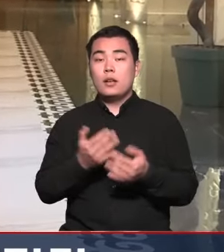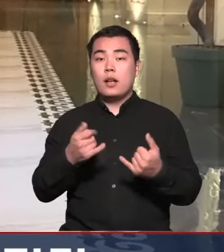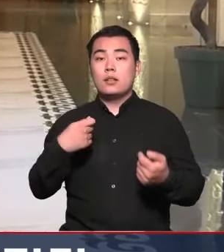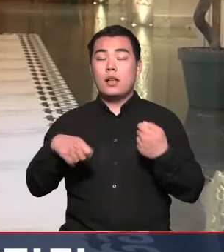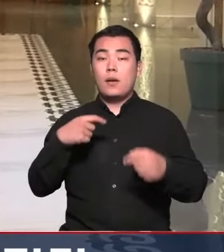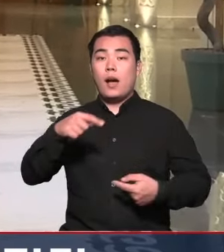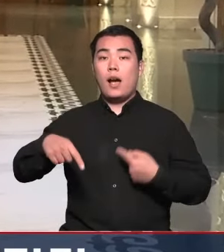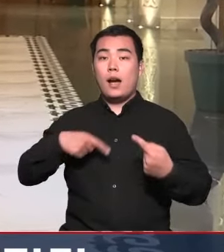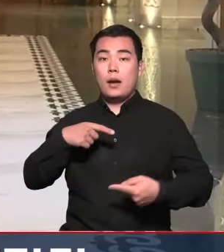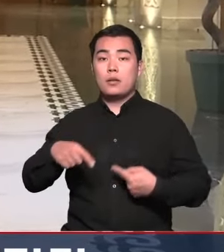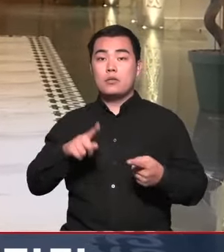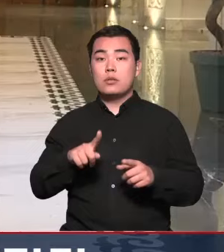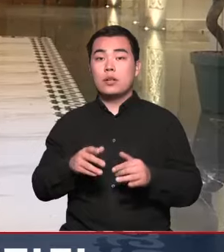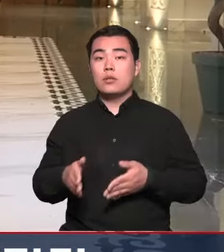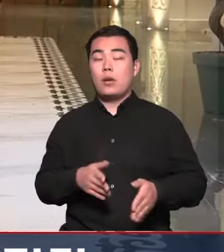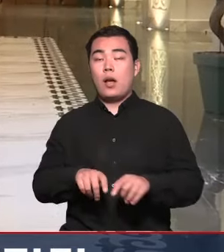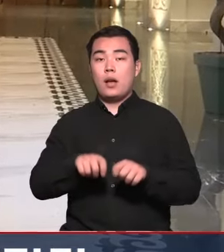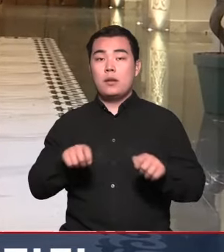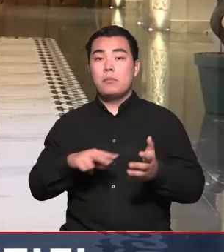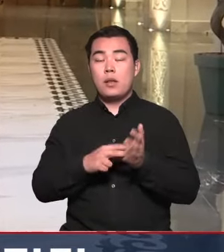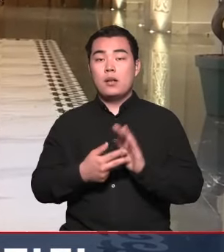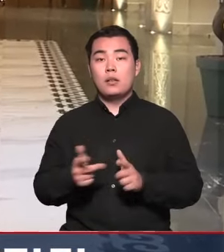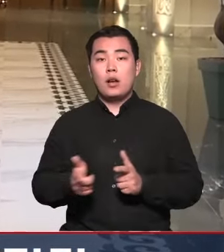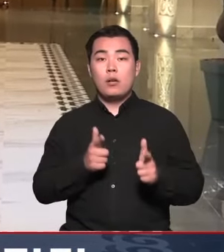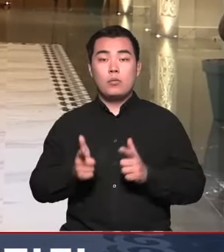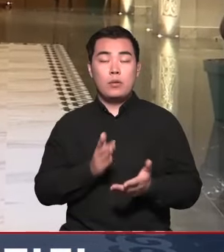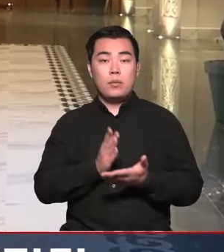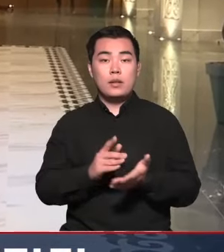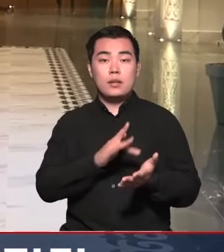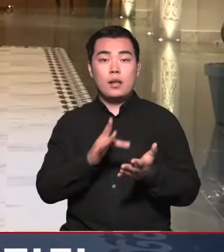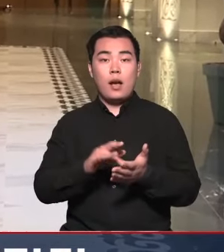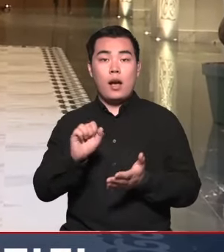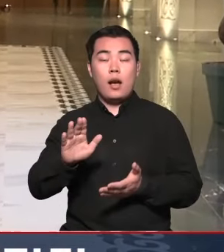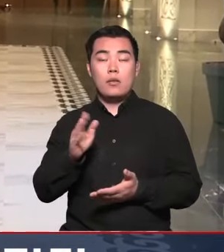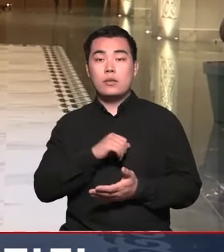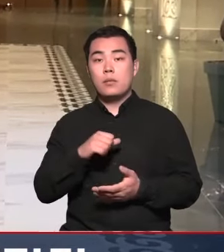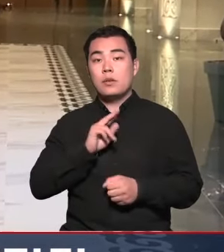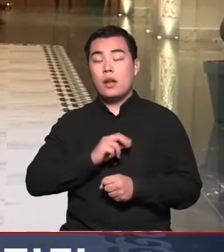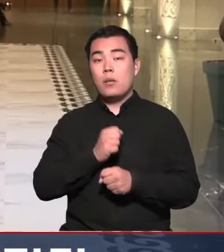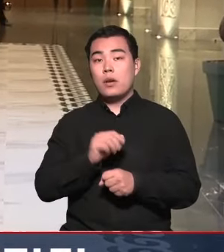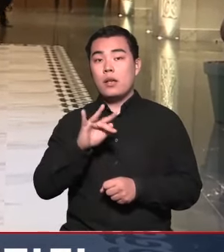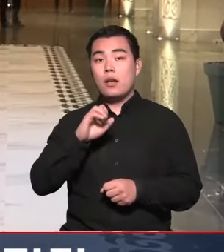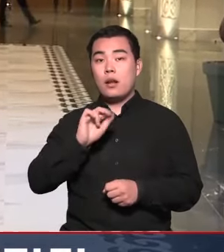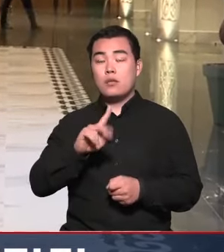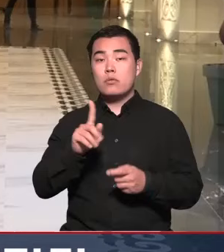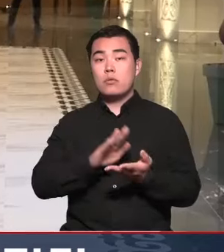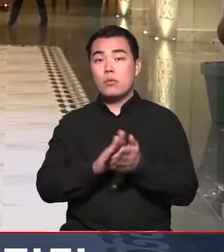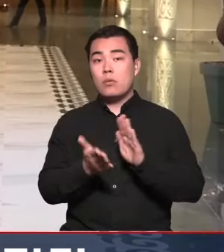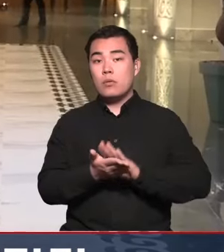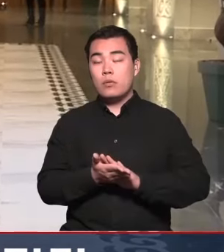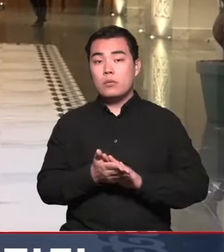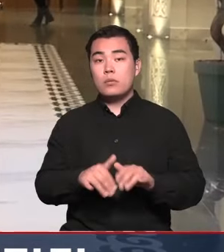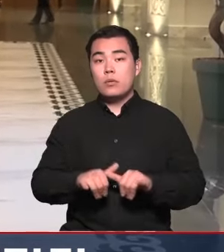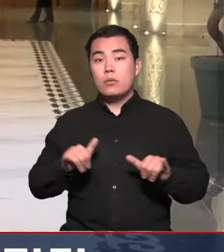алмасу барыс келіске жол ашатын жобаларды жүзеге асыруды көздеп отырмыз. Орталық Азия елдері мен Иран арасында өзара қарым-қатынас